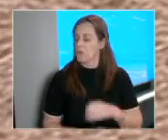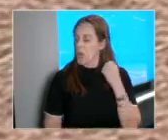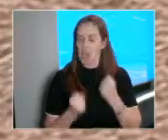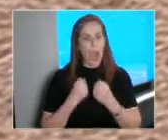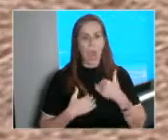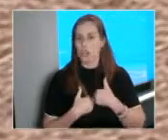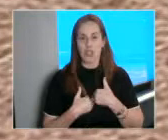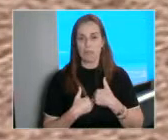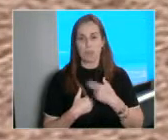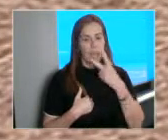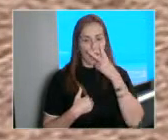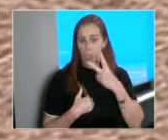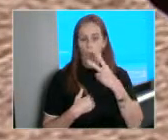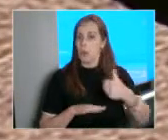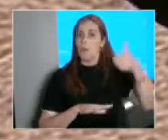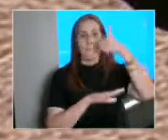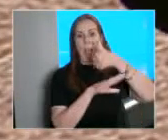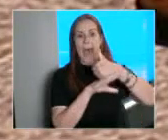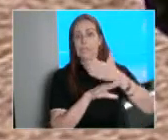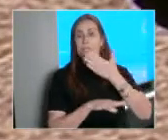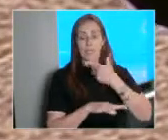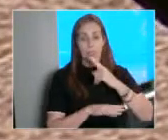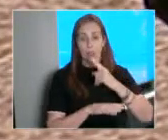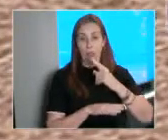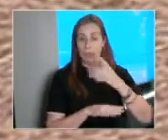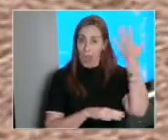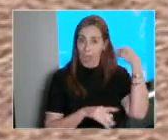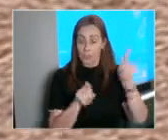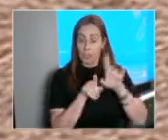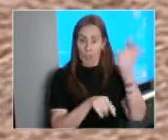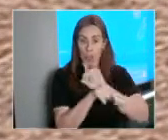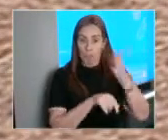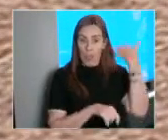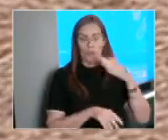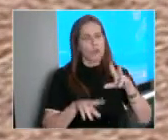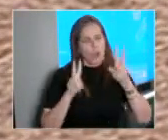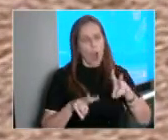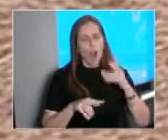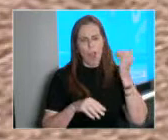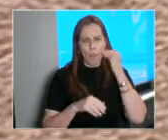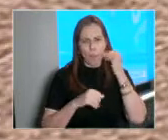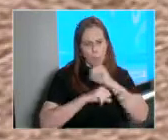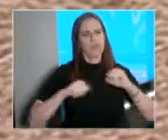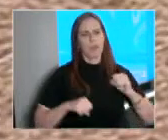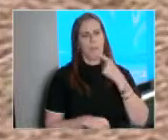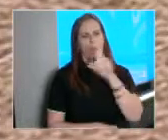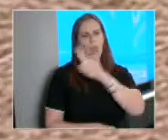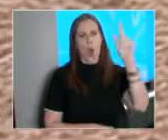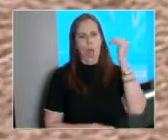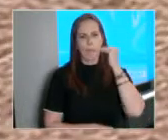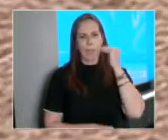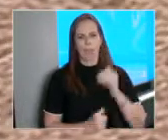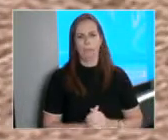לי לראות איזה מנהיג ישראלי, לפחות באותה תקופה, שמסוגל לומר לא